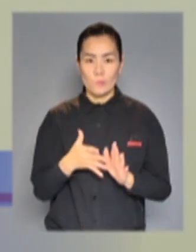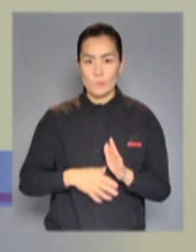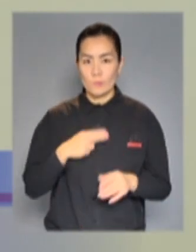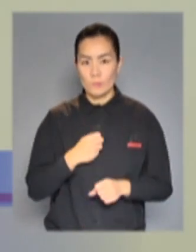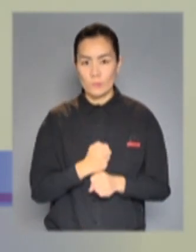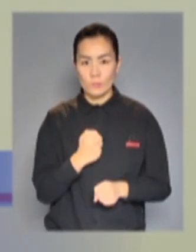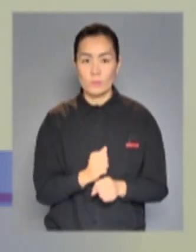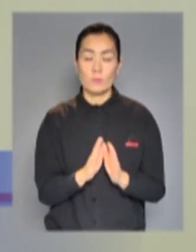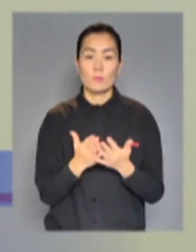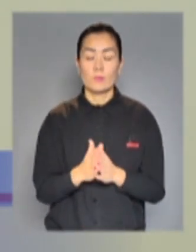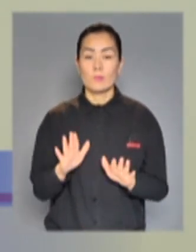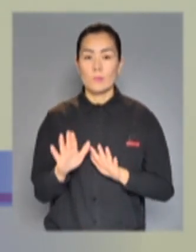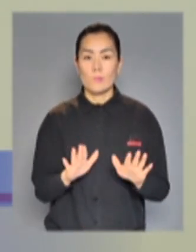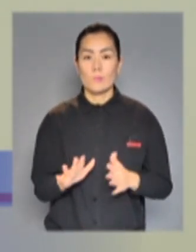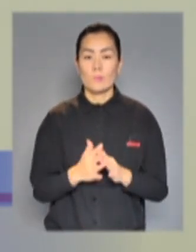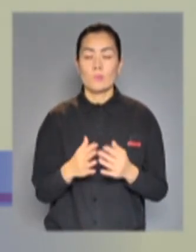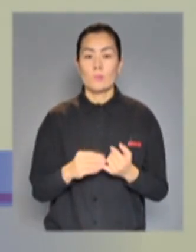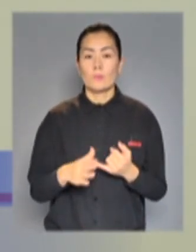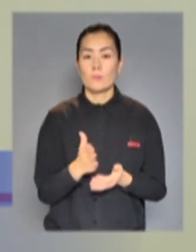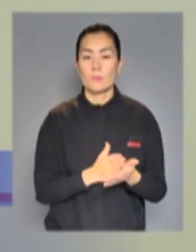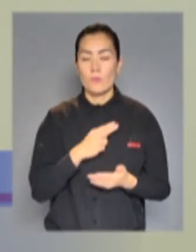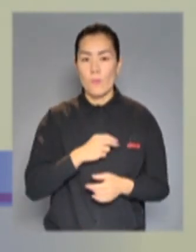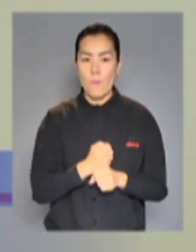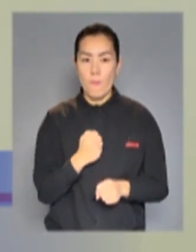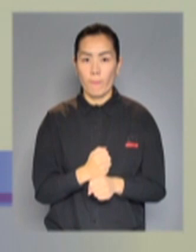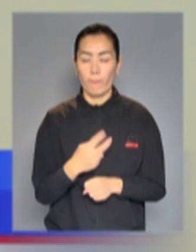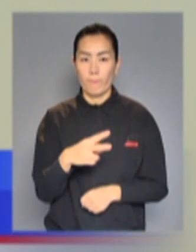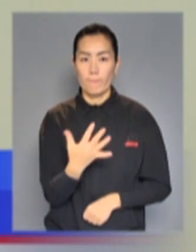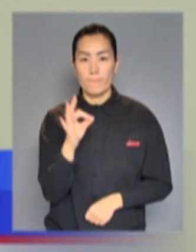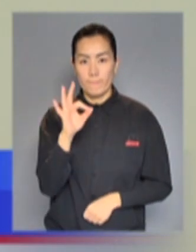зертханашыларға, кітапханашыларға ауылдық жерде қызмет еткен үшін төленетін